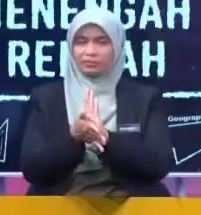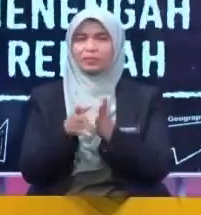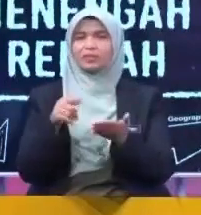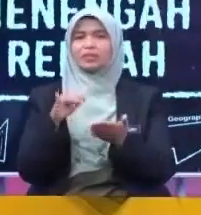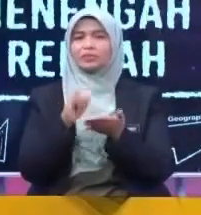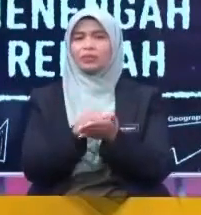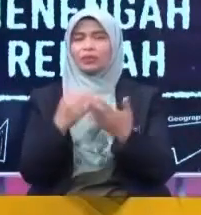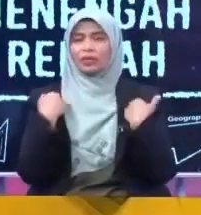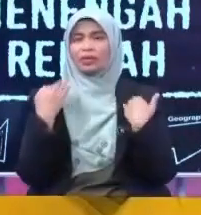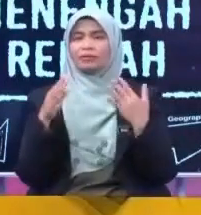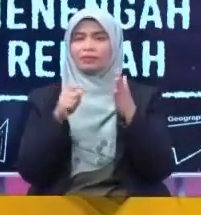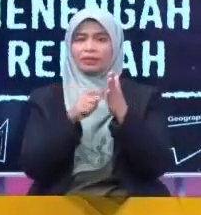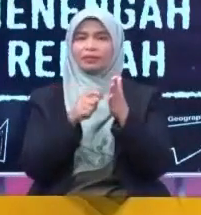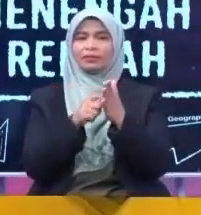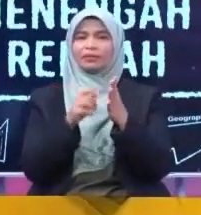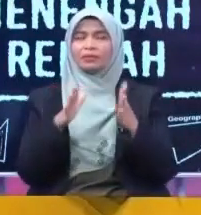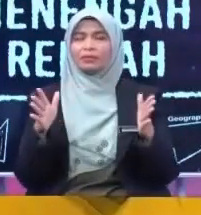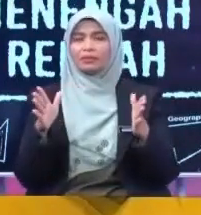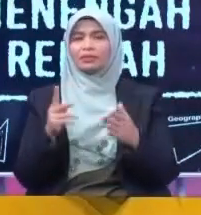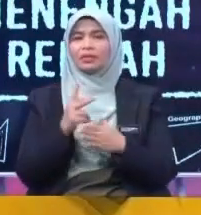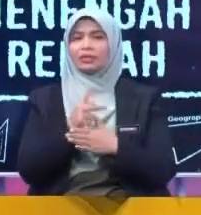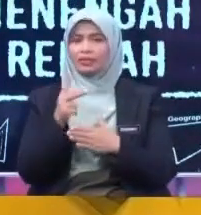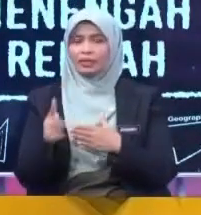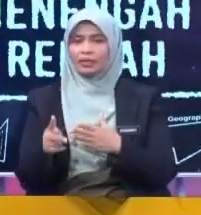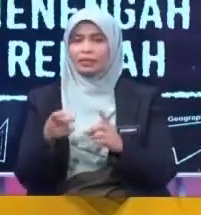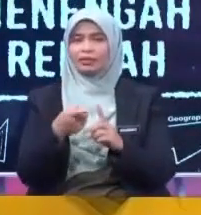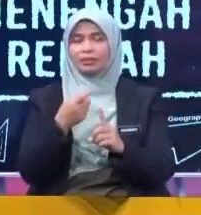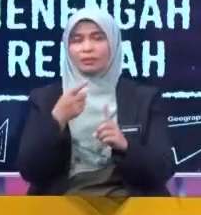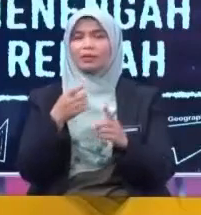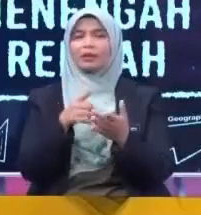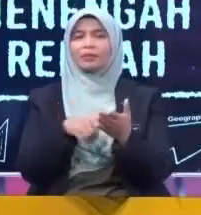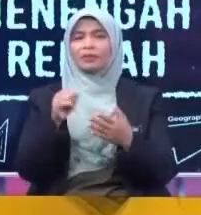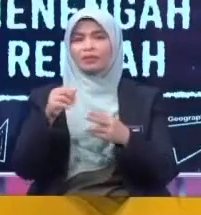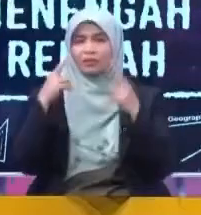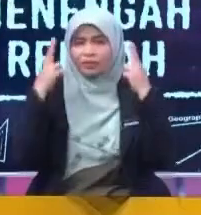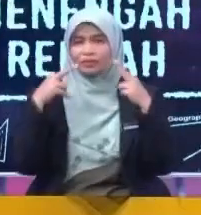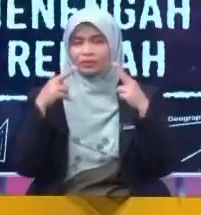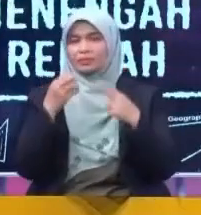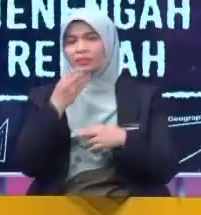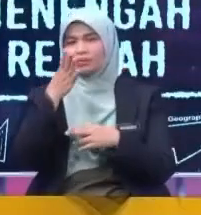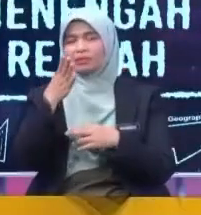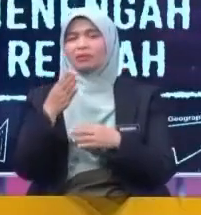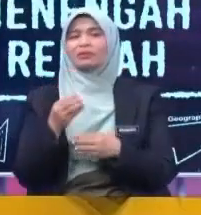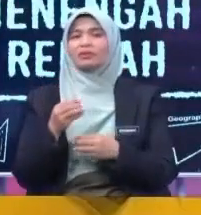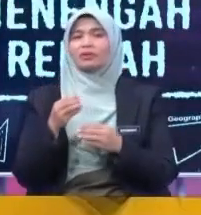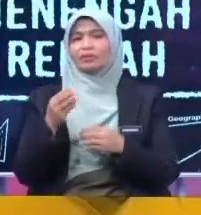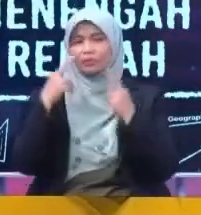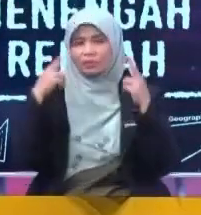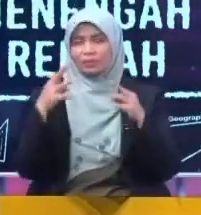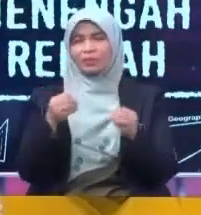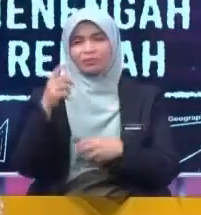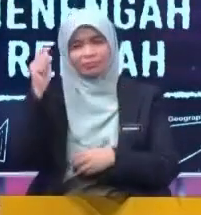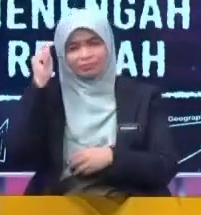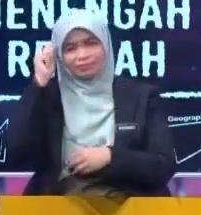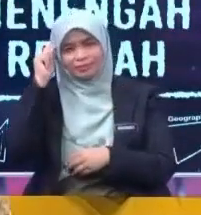itu tanda-tanda besar kiamat. Seterusnya, daripada apa yang saya terangkan, saya nak buat sekali lagi kuis. Jadi